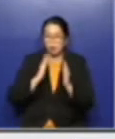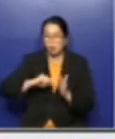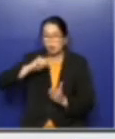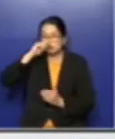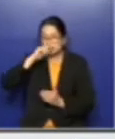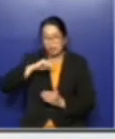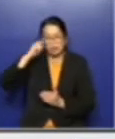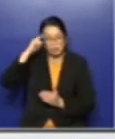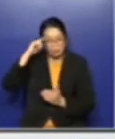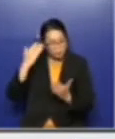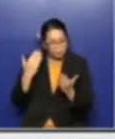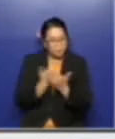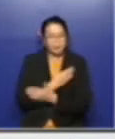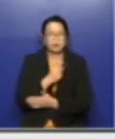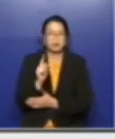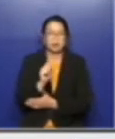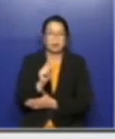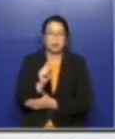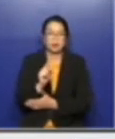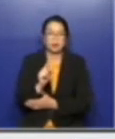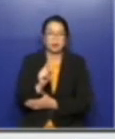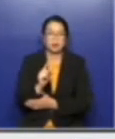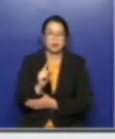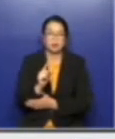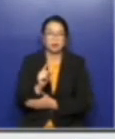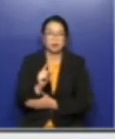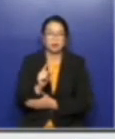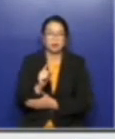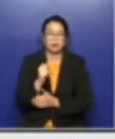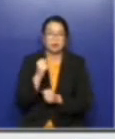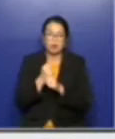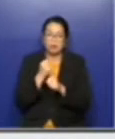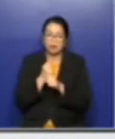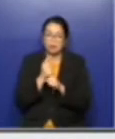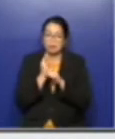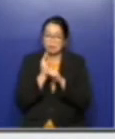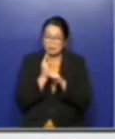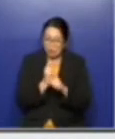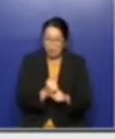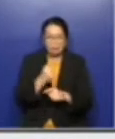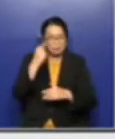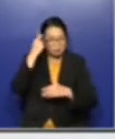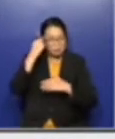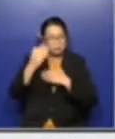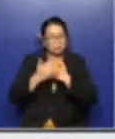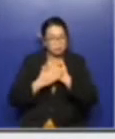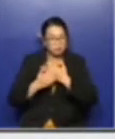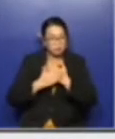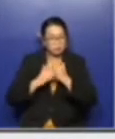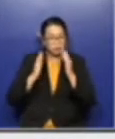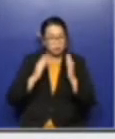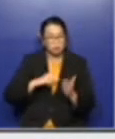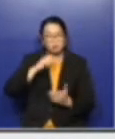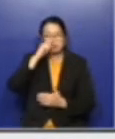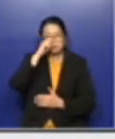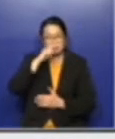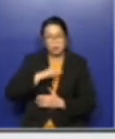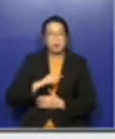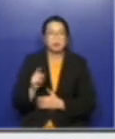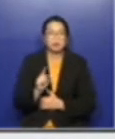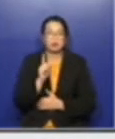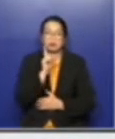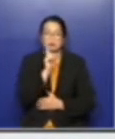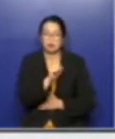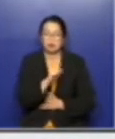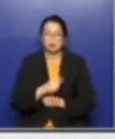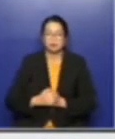ทั้งประเทศและทำตามด้วยจิตสำนึกของความเป็นคนไ